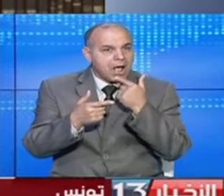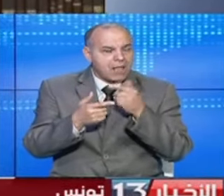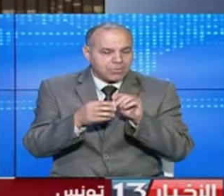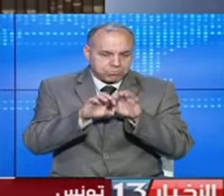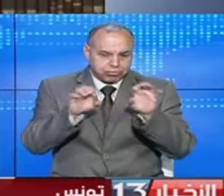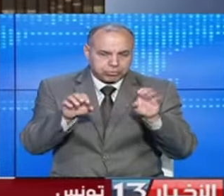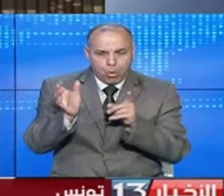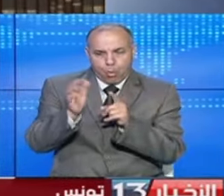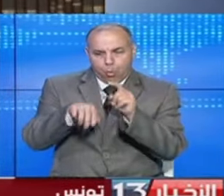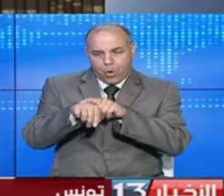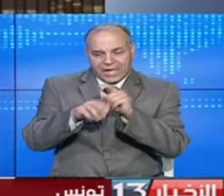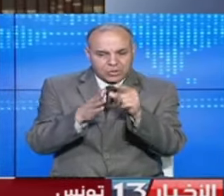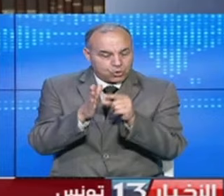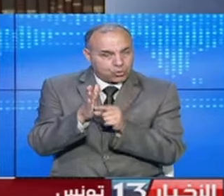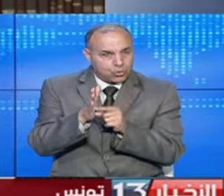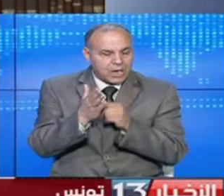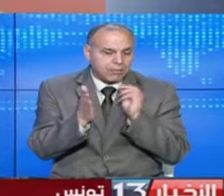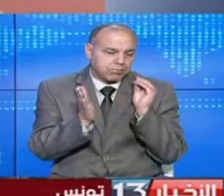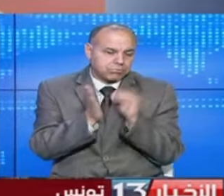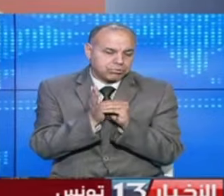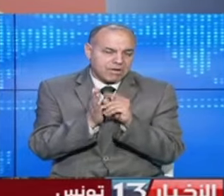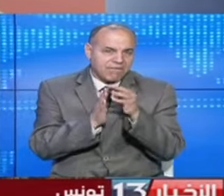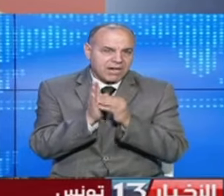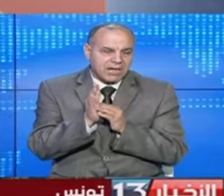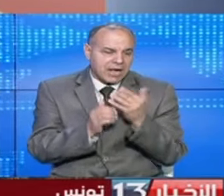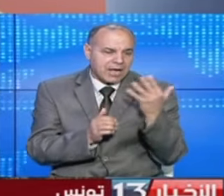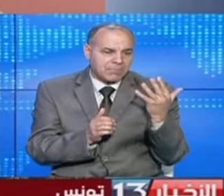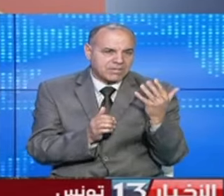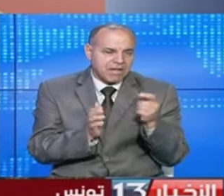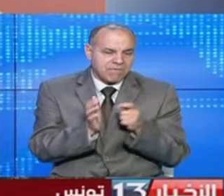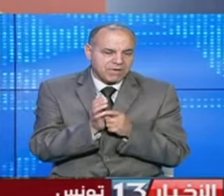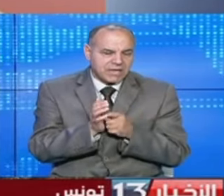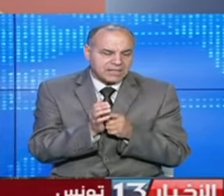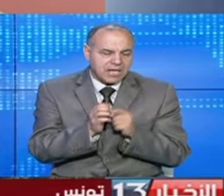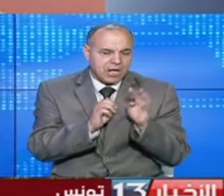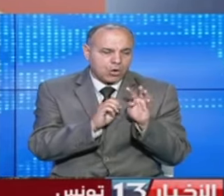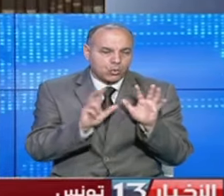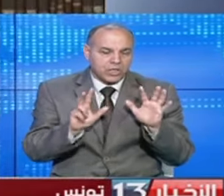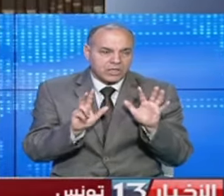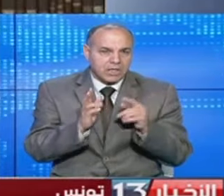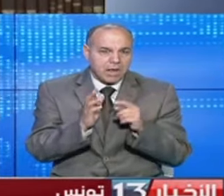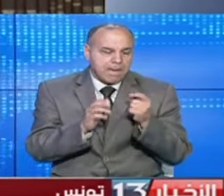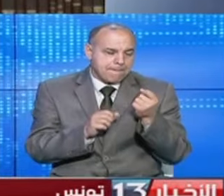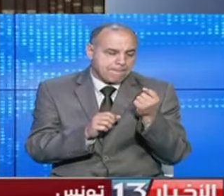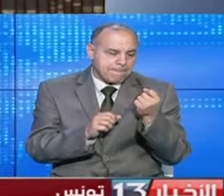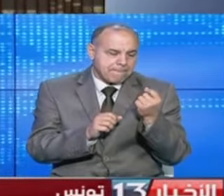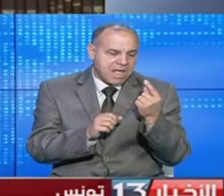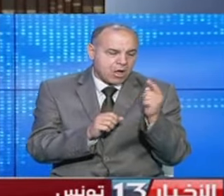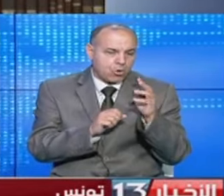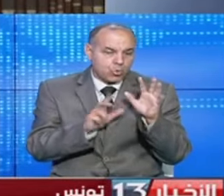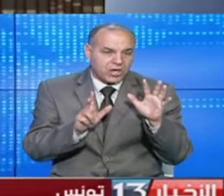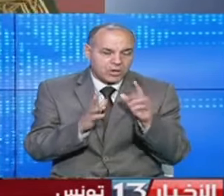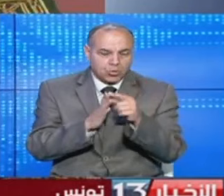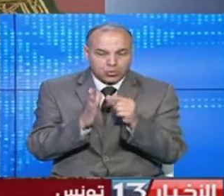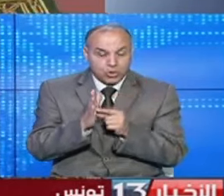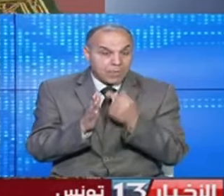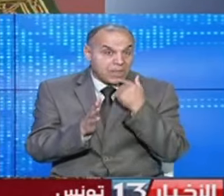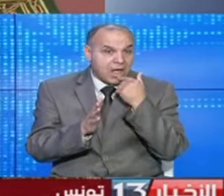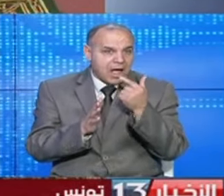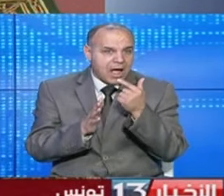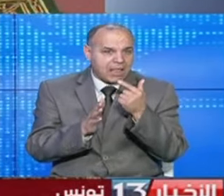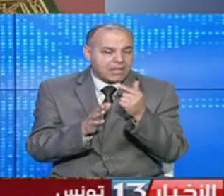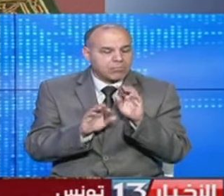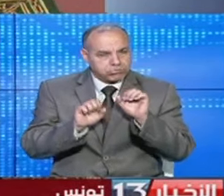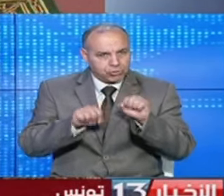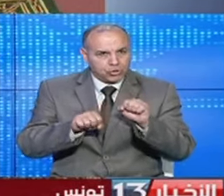المتصلة بالأجال الدستورية التي نصت عليها الفقرة الخامسة من الفصل 48 بعد 100 من الدستور، والتي جاء فيها